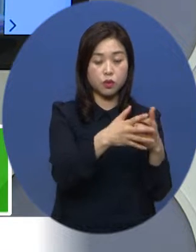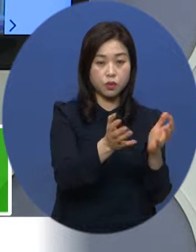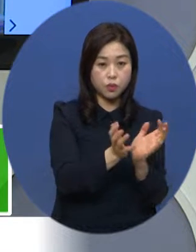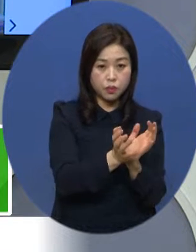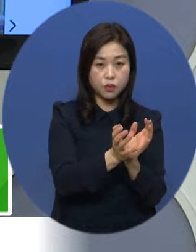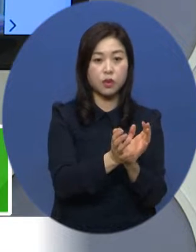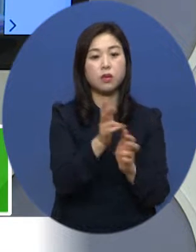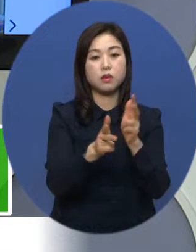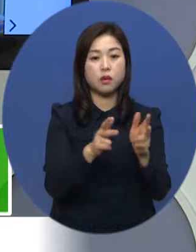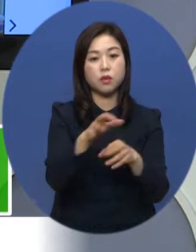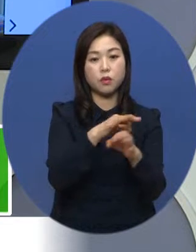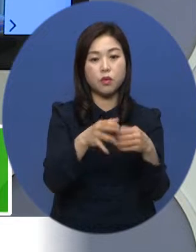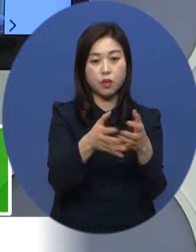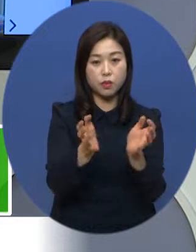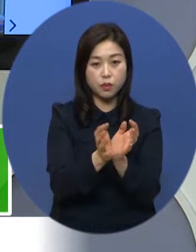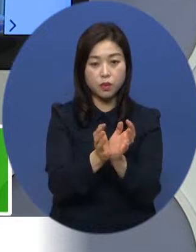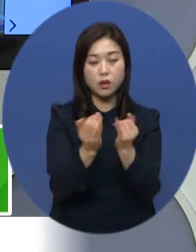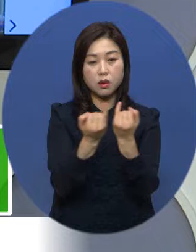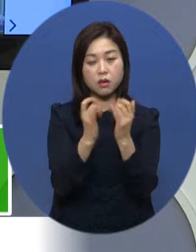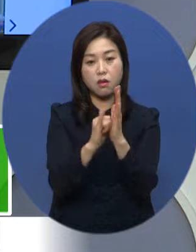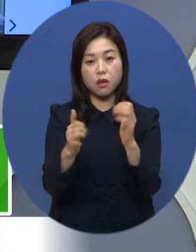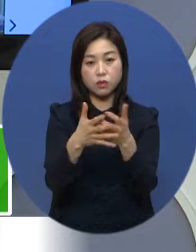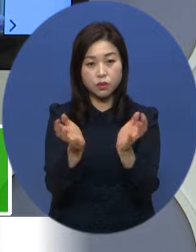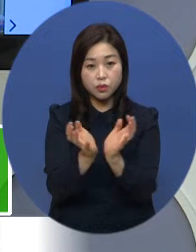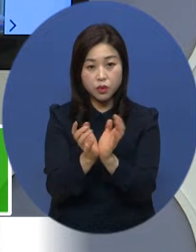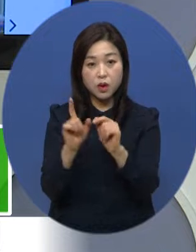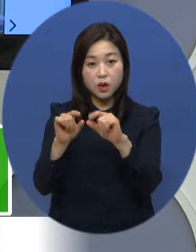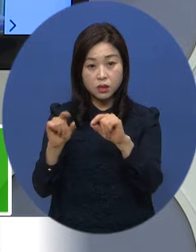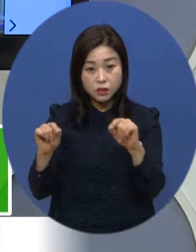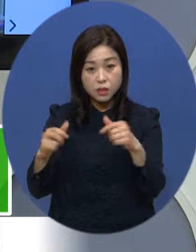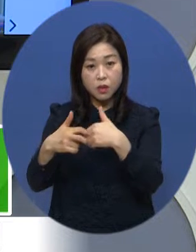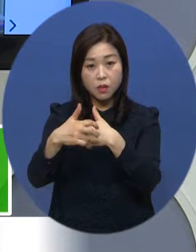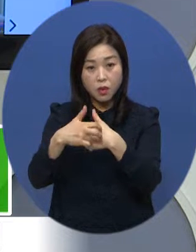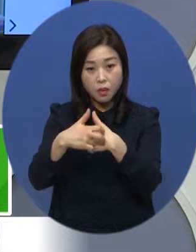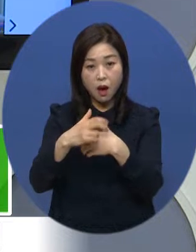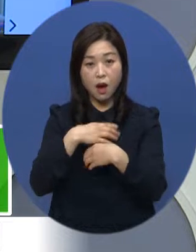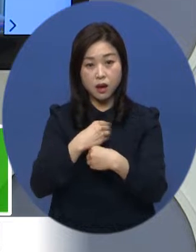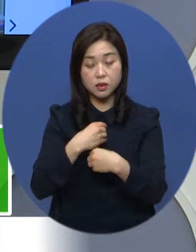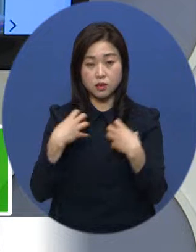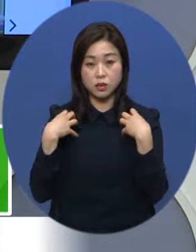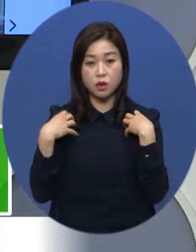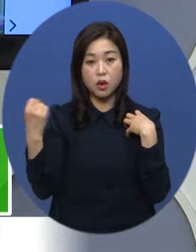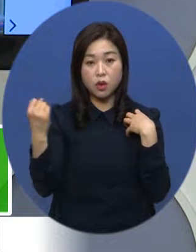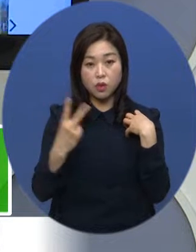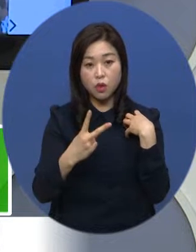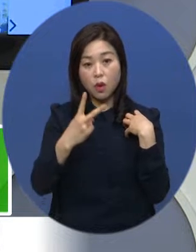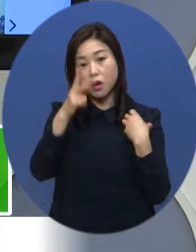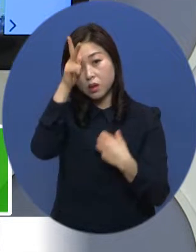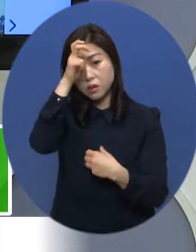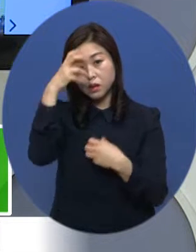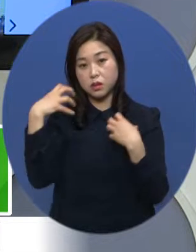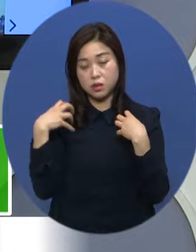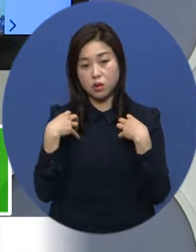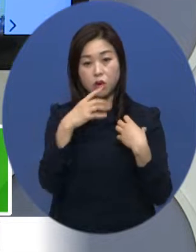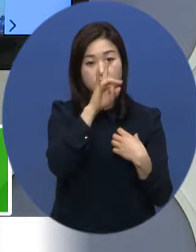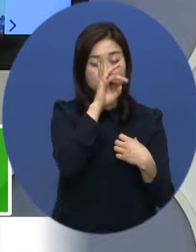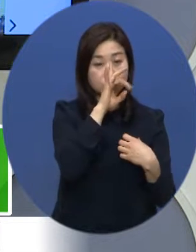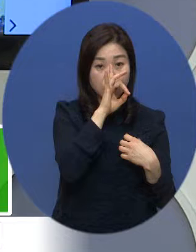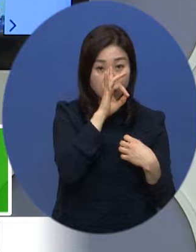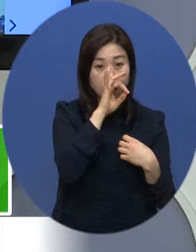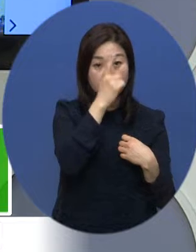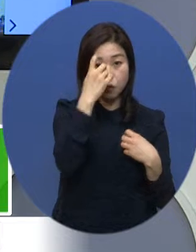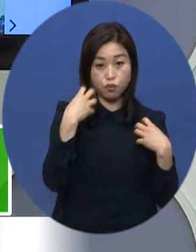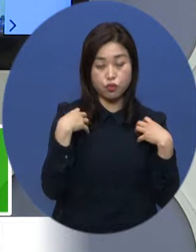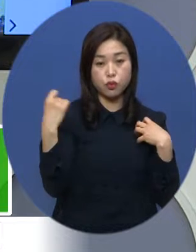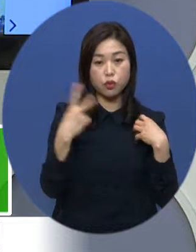산업통상자원부 여성가족부와 식품의약품안전처 경찰청 등 중앙부처와 지자체 등 700여개의